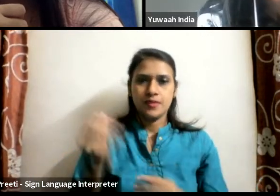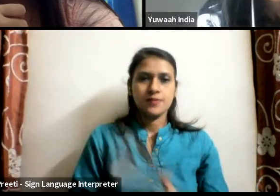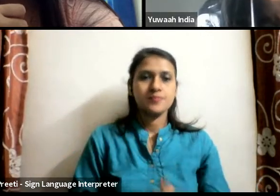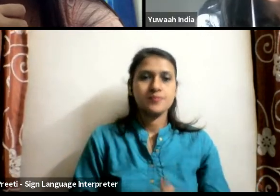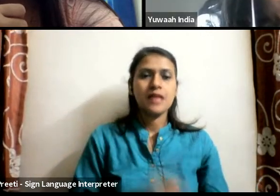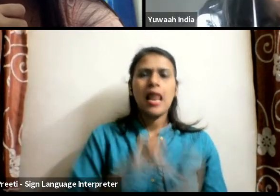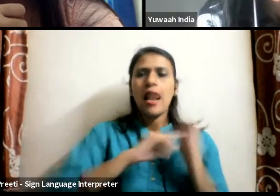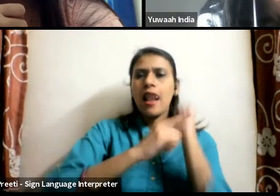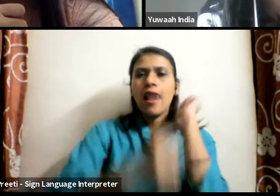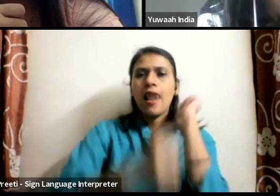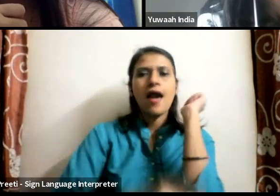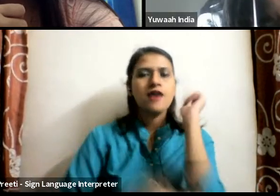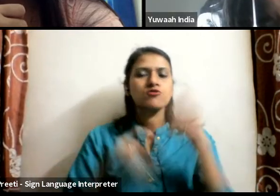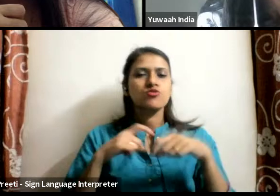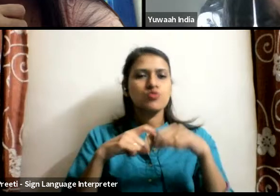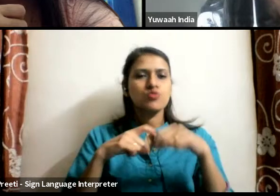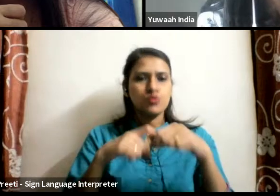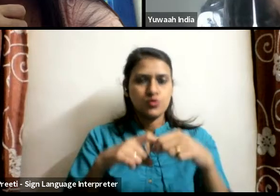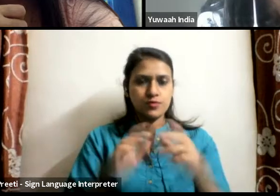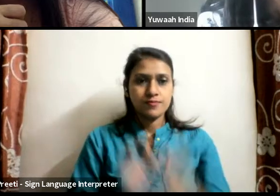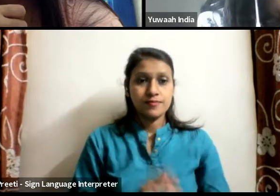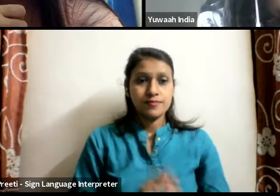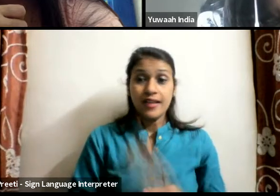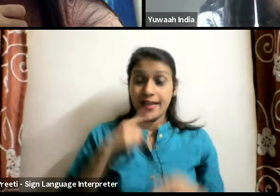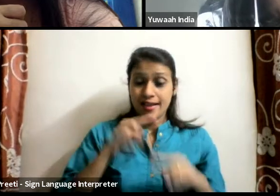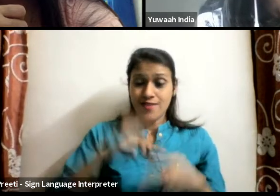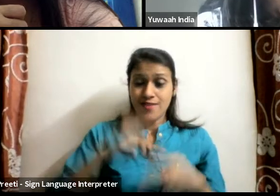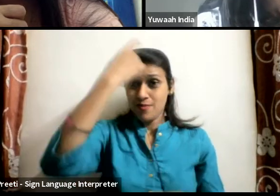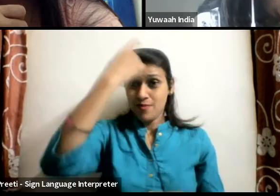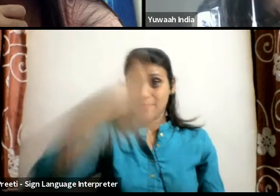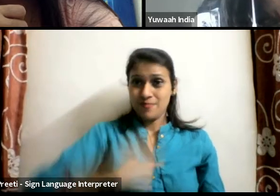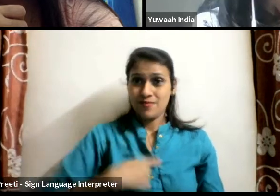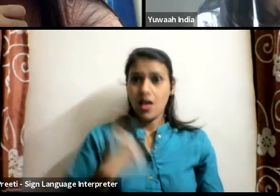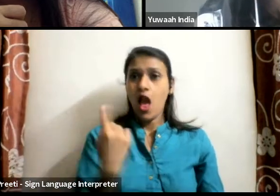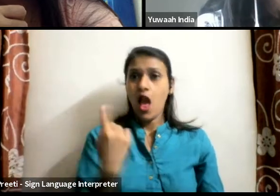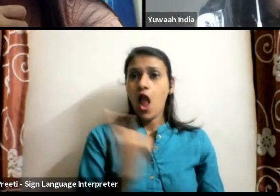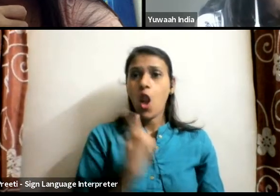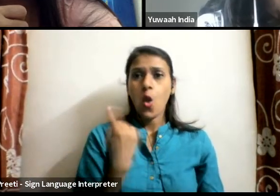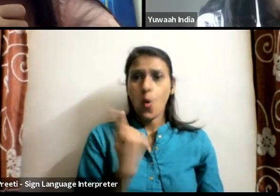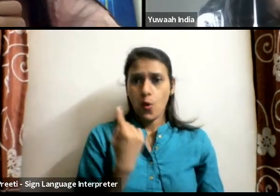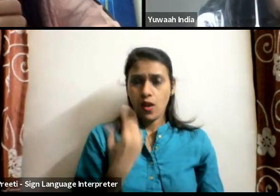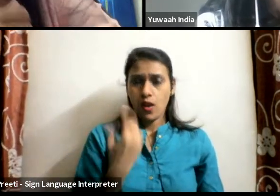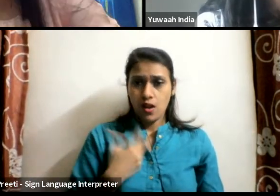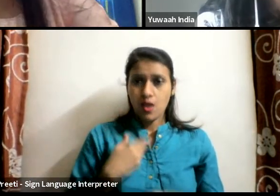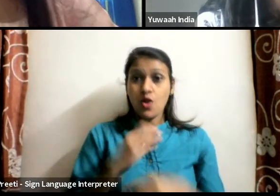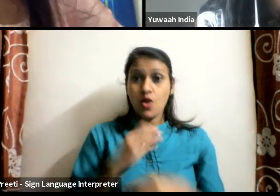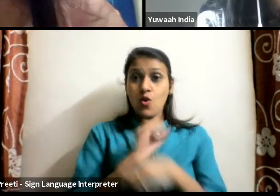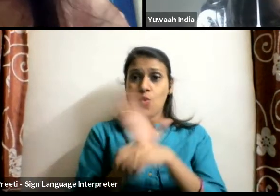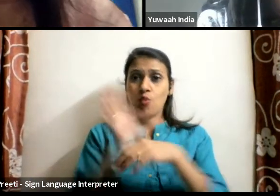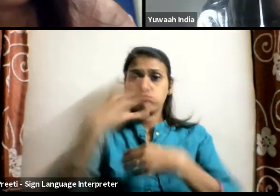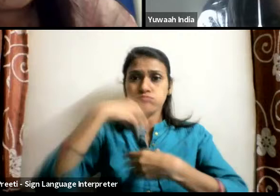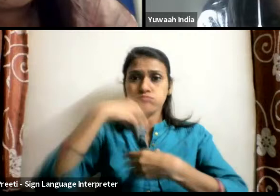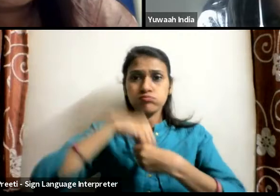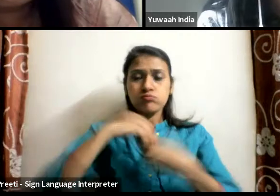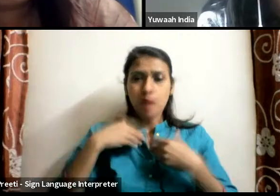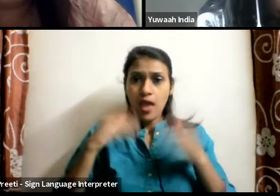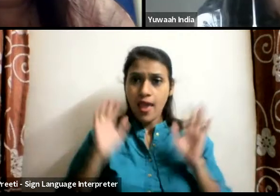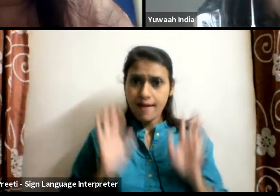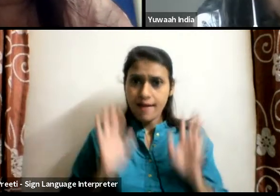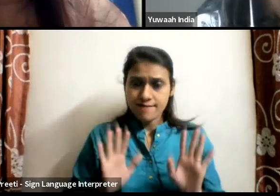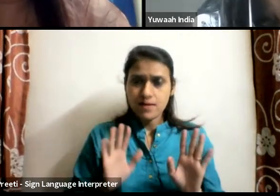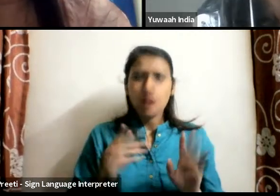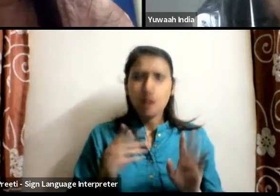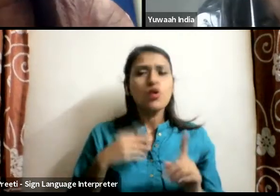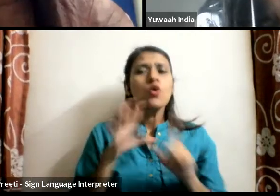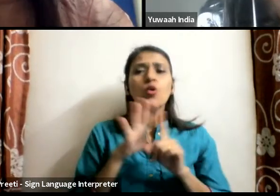अगर मैं अकेले हूँ और कोविड पॉजिटिव हूँ तो मुझे क्या करना चाहिए? अगर आप अकेले हैं